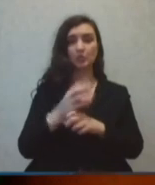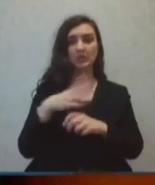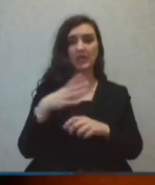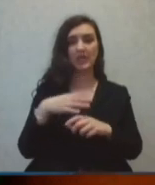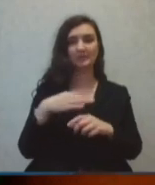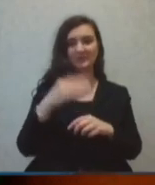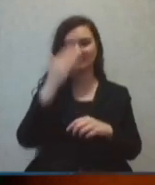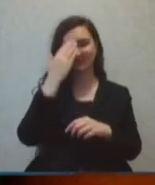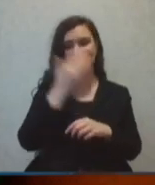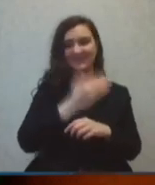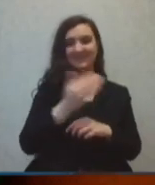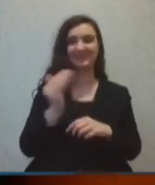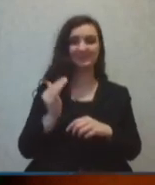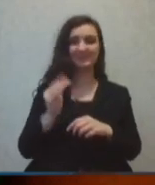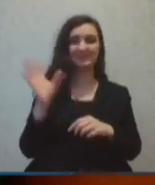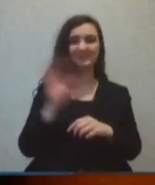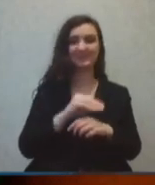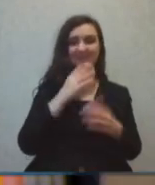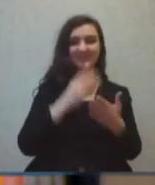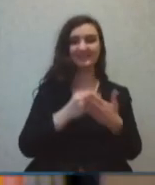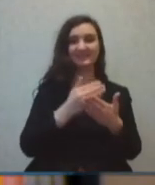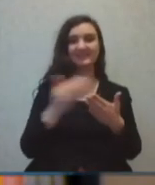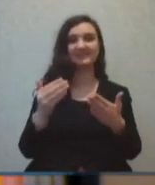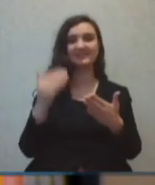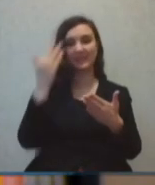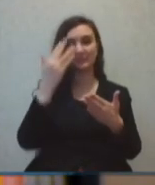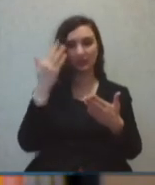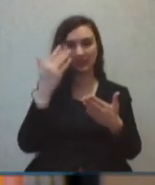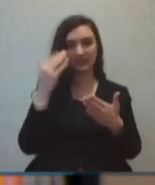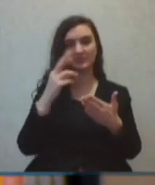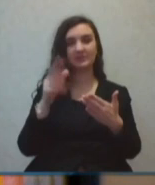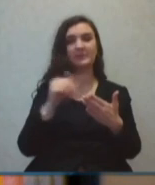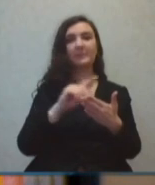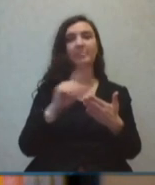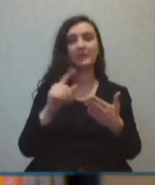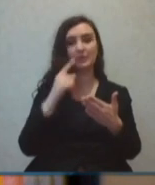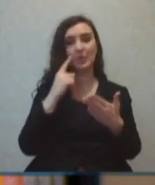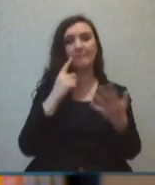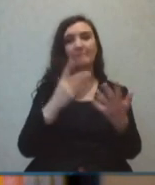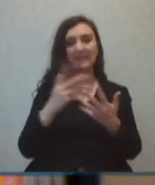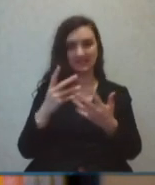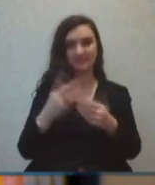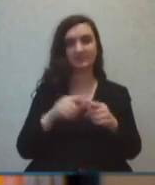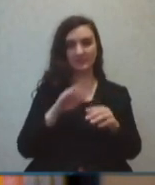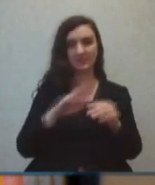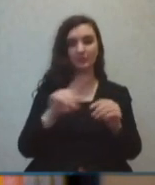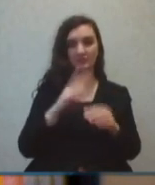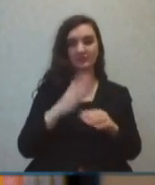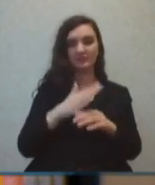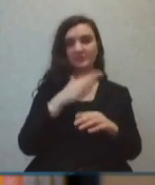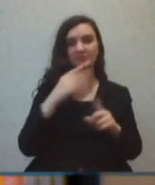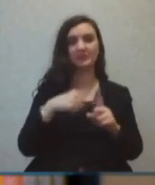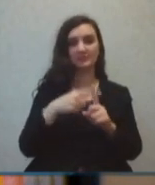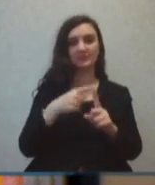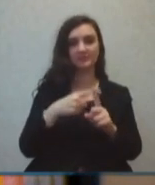ქართული მოსახლეობა მთელი თავისი წარმოდგენებით და გარკვეული კომპლექსებით, გარდა იმისა, რომ გვაქვს ბევრი